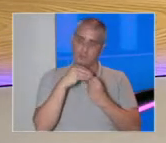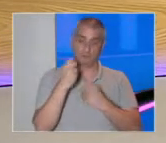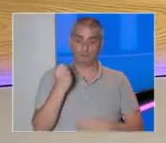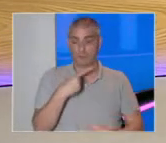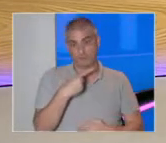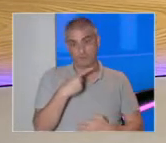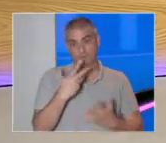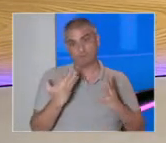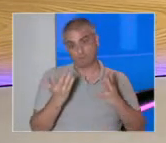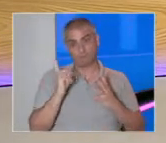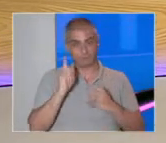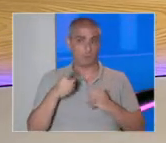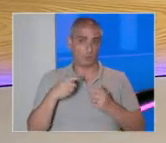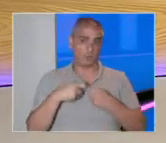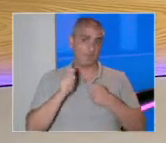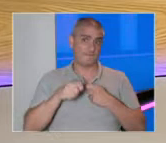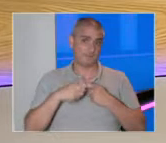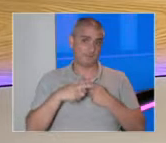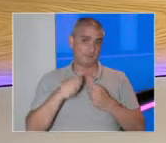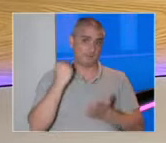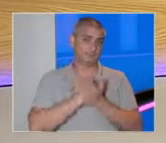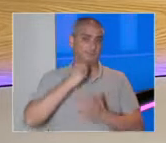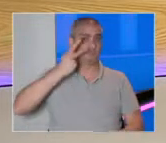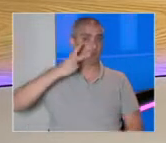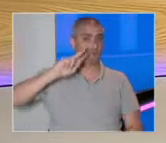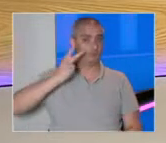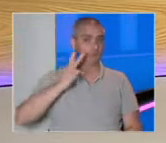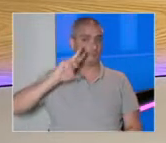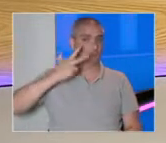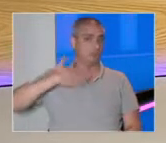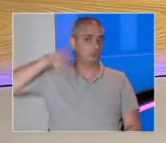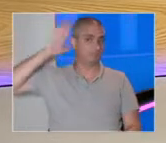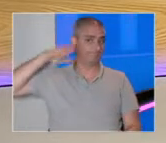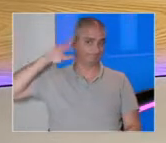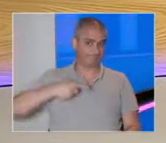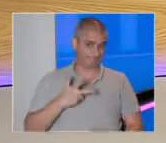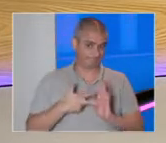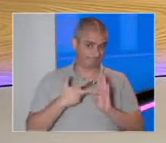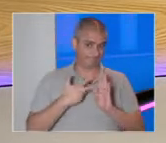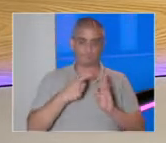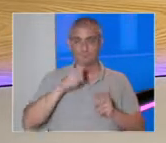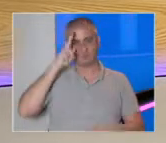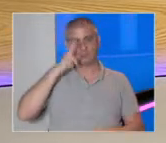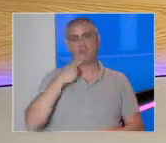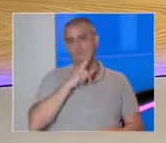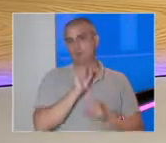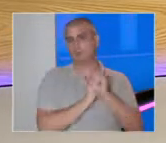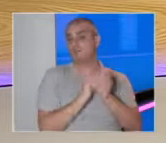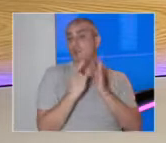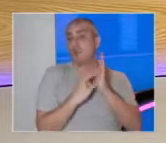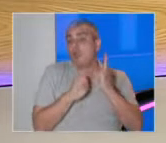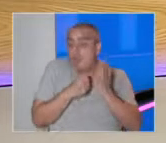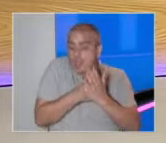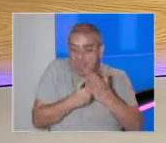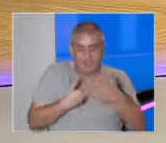שבוע. כאמור, יצטרכו חברי הכנסת להעבירו בקריאה שנייה ושלישית. בליכוד כזכור הבטיחו כי יתמכו בחוק